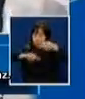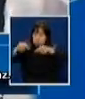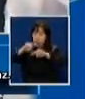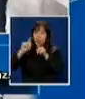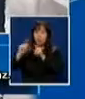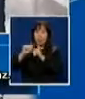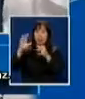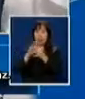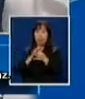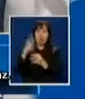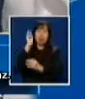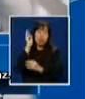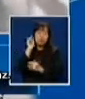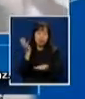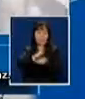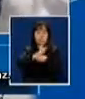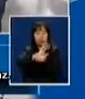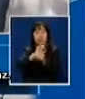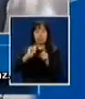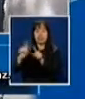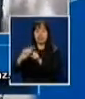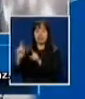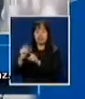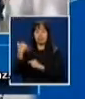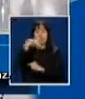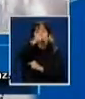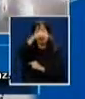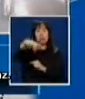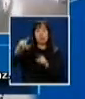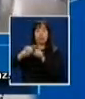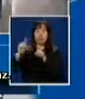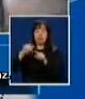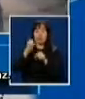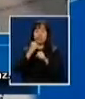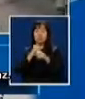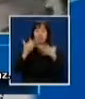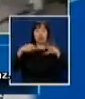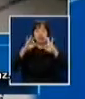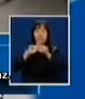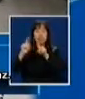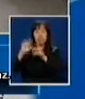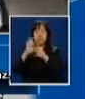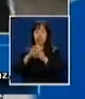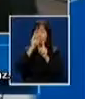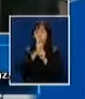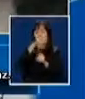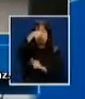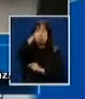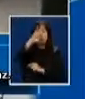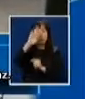ของวิทยุโทรทัศน์วิทยุกระจายเสียงนะครับแล้วก็มีองค์กรกำกับที่เป็นอิสระซึ่งก็เป็นไปตามบทบัญญัติของรัฐธรรมนูญ